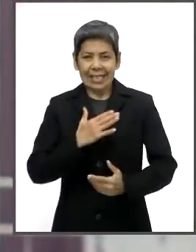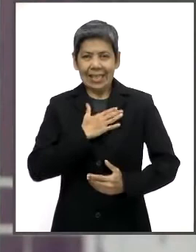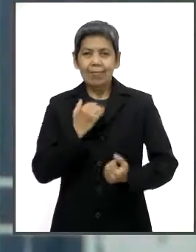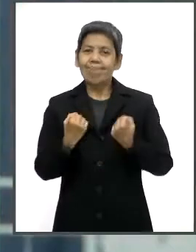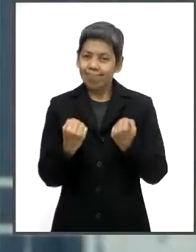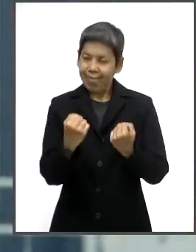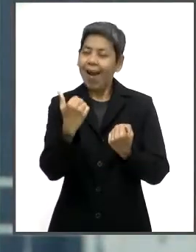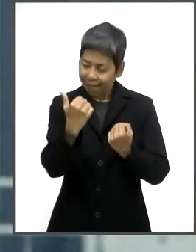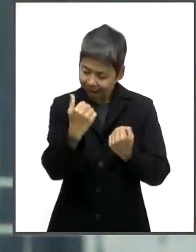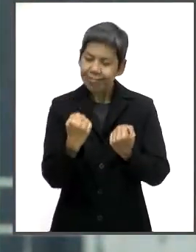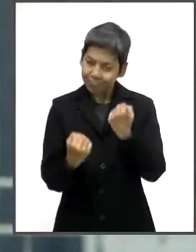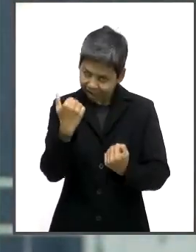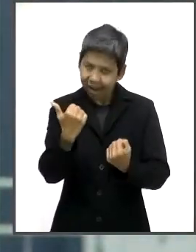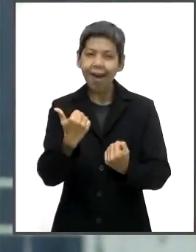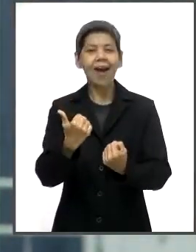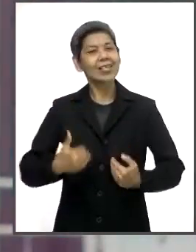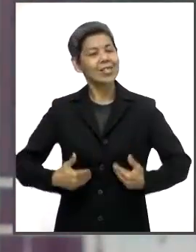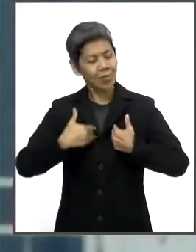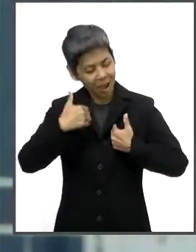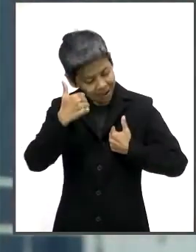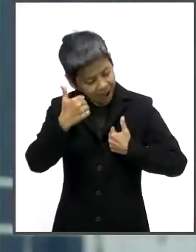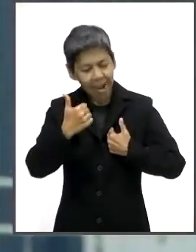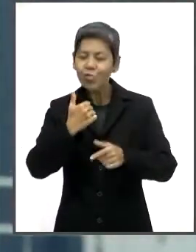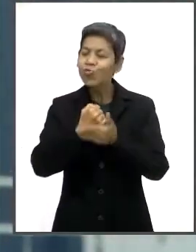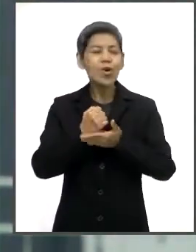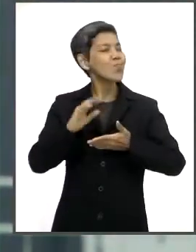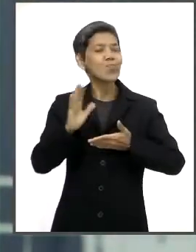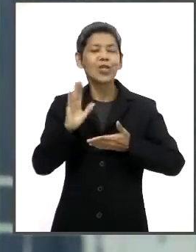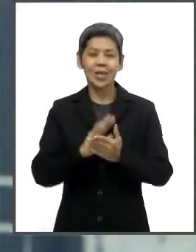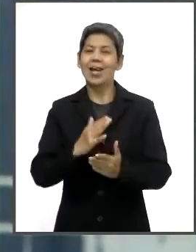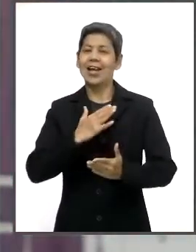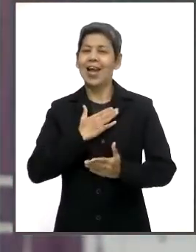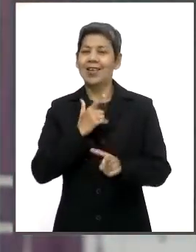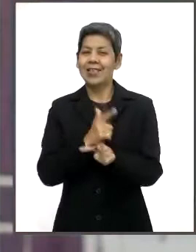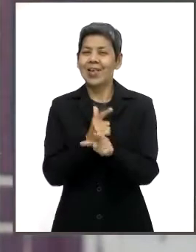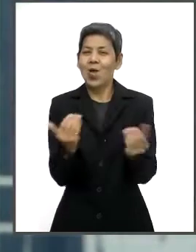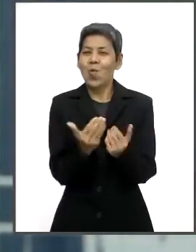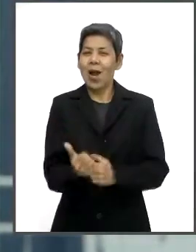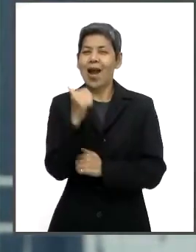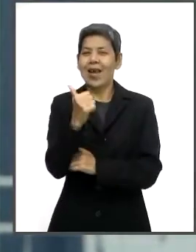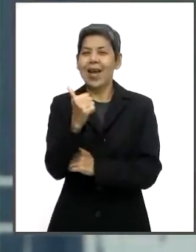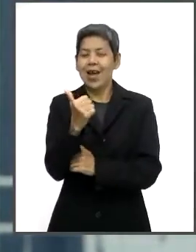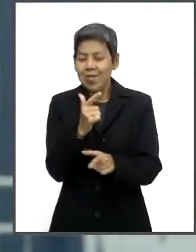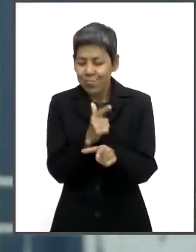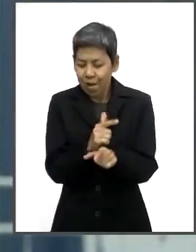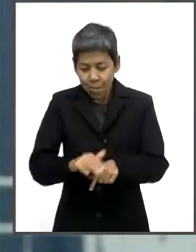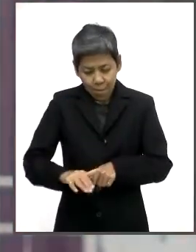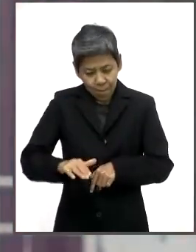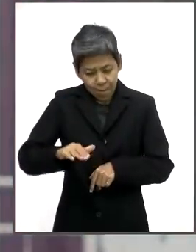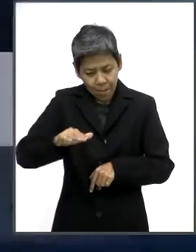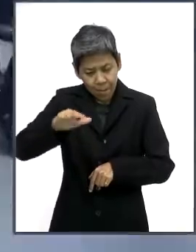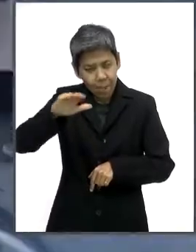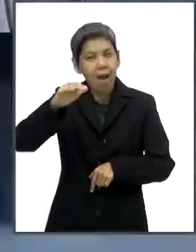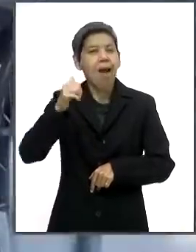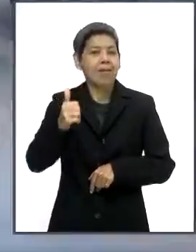พี่ขับรถเองได้พี่ใช้ชีวิตเองได้โดยไม่ต้องมีใครช่วยเหลือพี่สามารถมีลูกน้อยได้แล้วดูแลเขาจนเติบโต